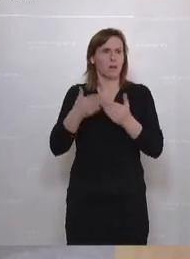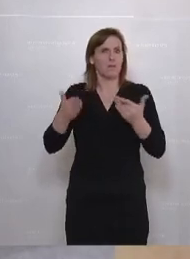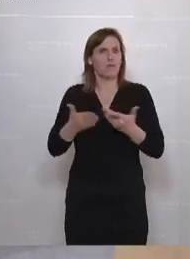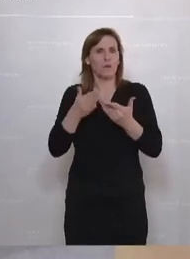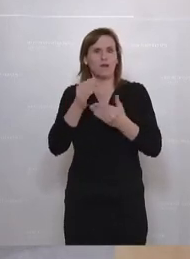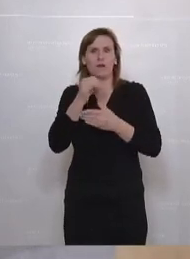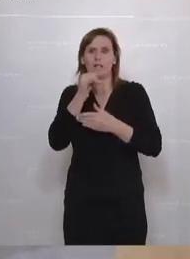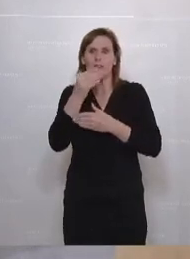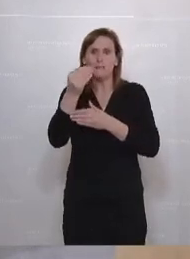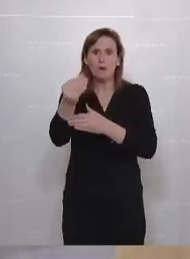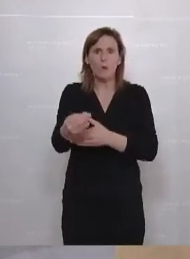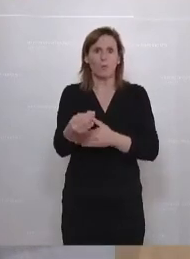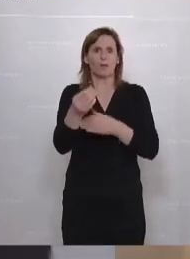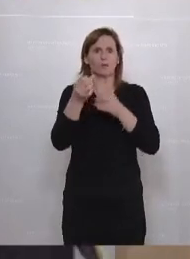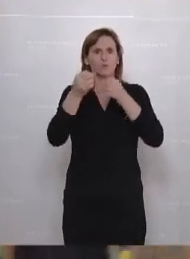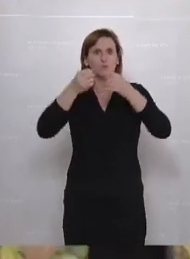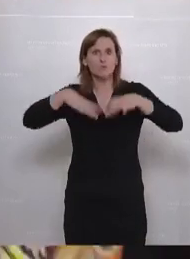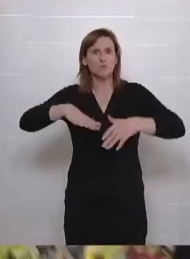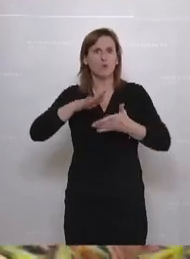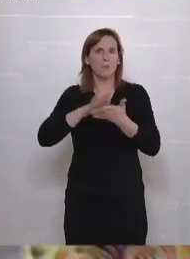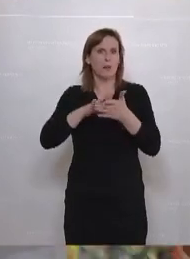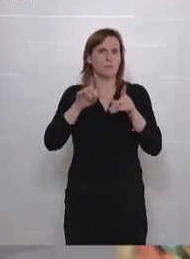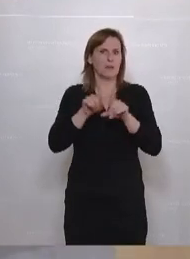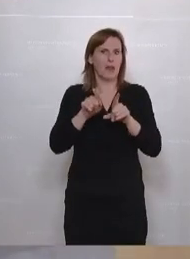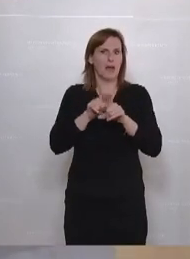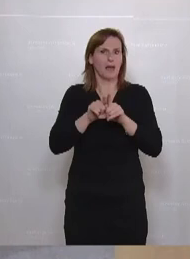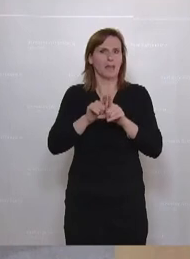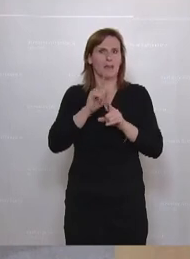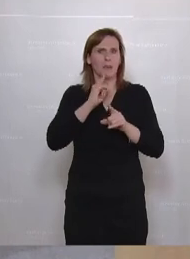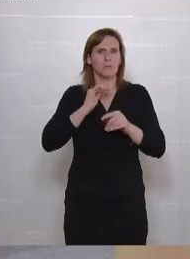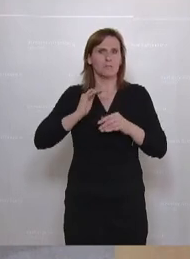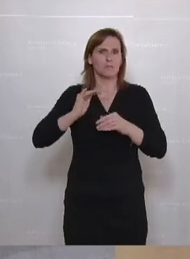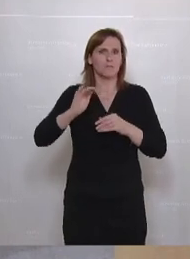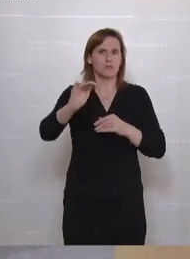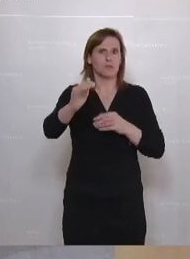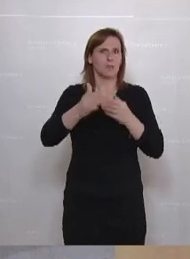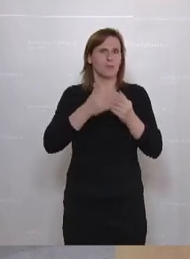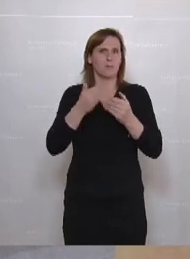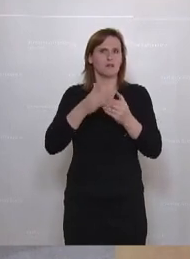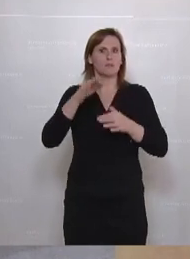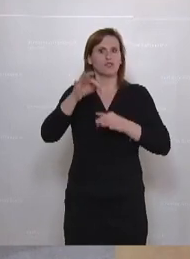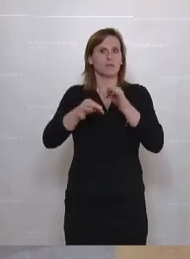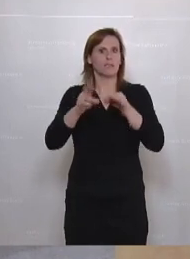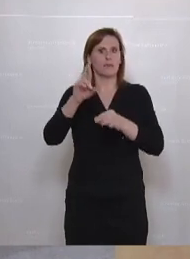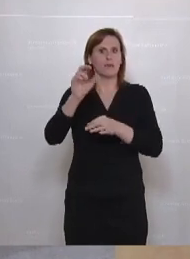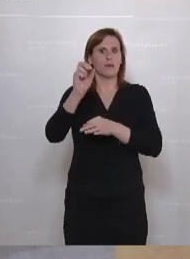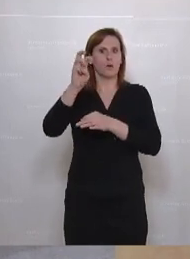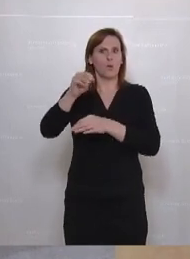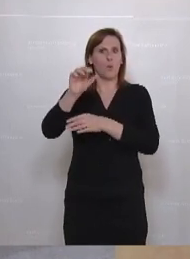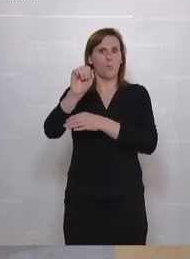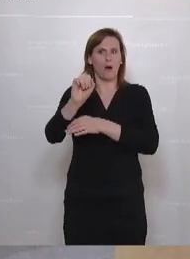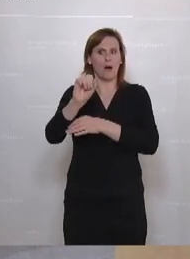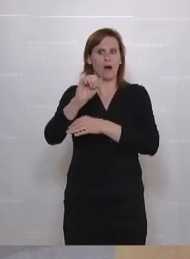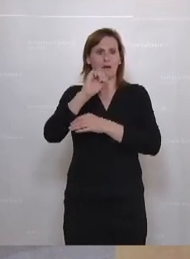an. Die Struktur bleibt gleich. Also wir stagnieren. Die Roma-Strategie hat nicht gegriffen. Welche